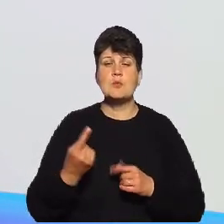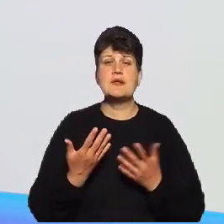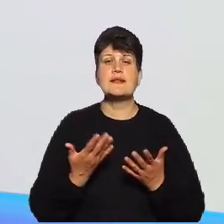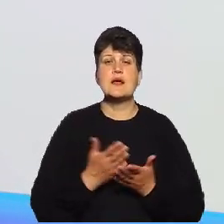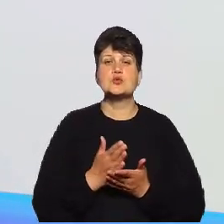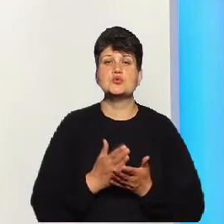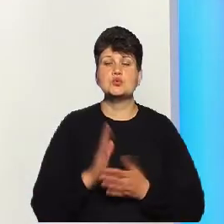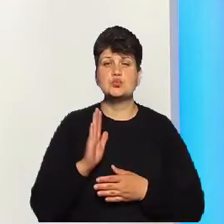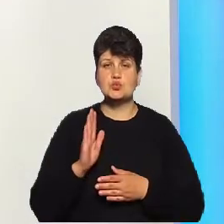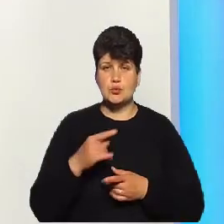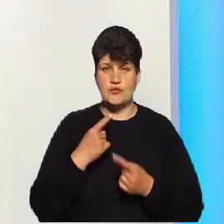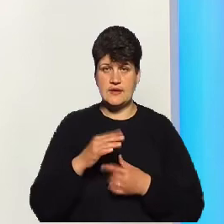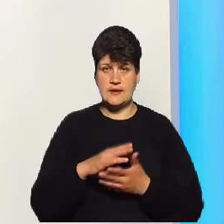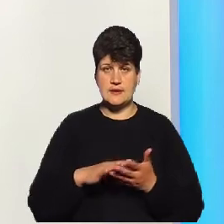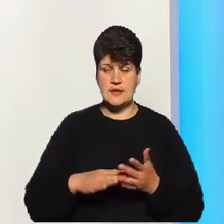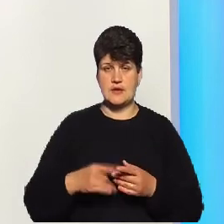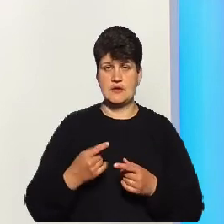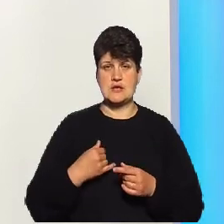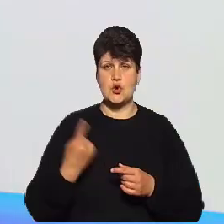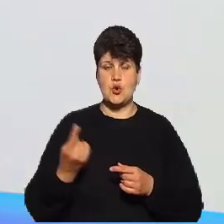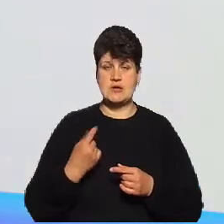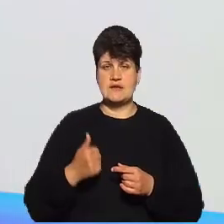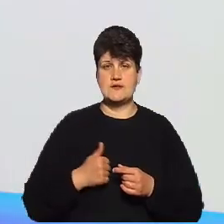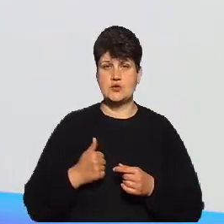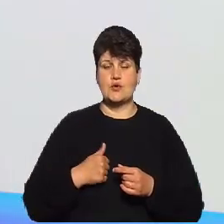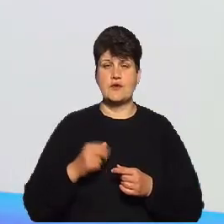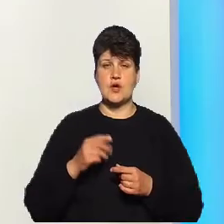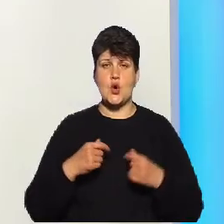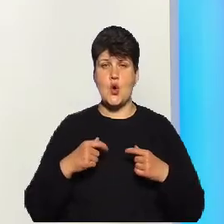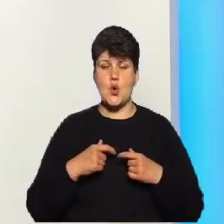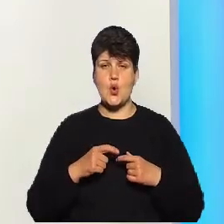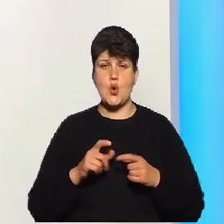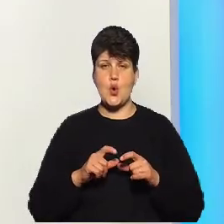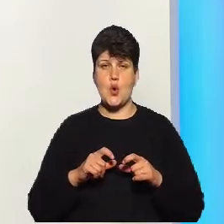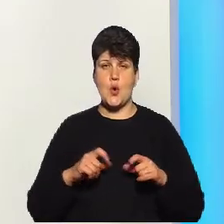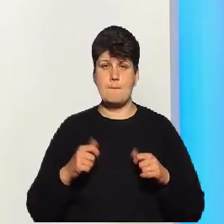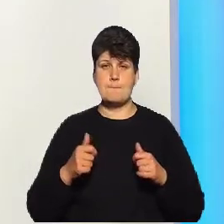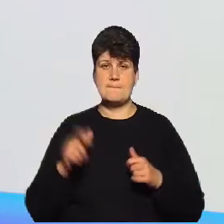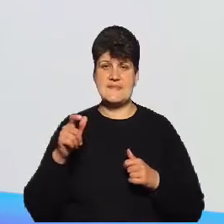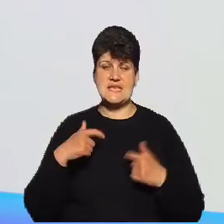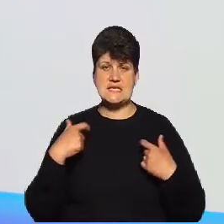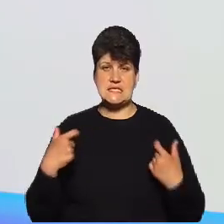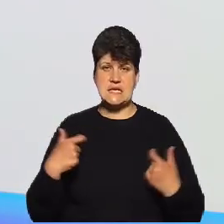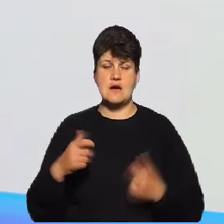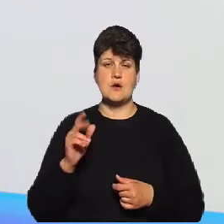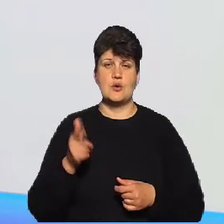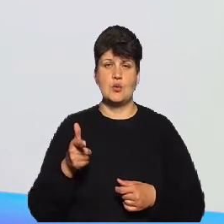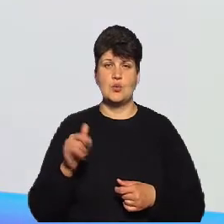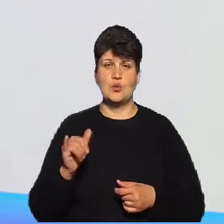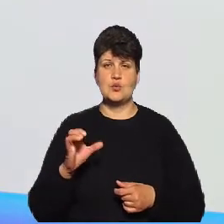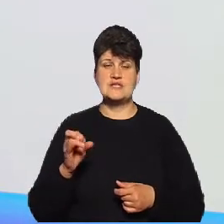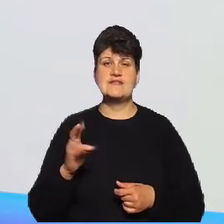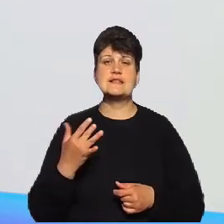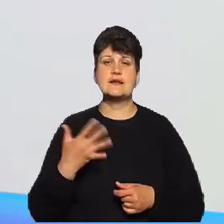студії обласний військовий комісар Ігор Гусєв. Вітаю вас. Добрий день. Тож, насамперед запитаю, скільки юнаків пішли до армії під